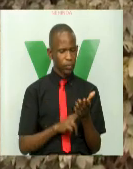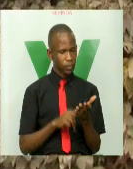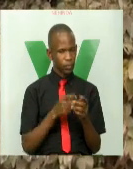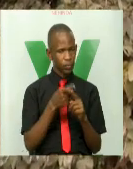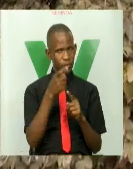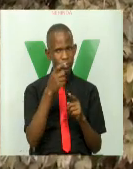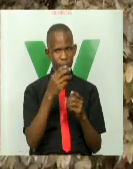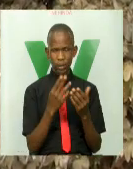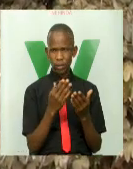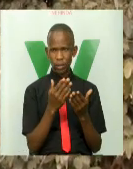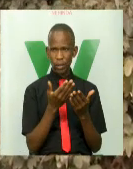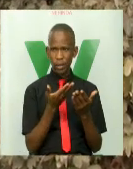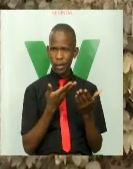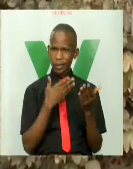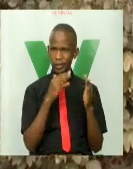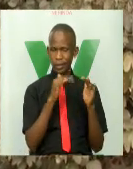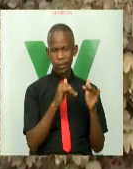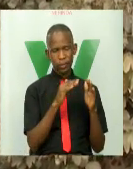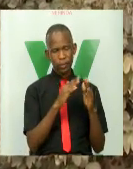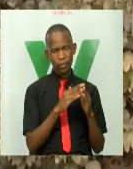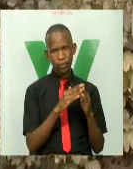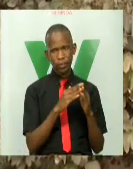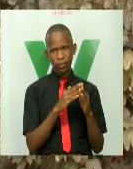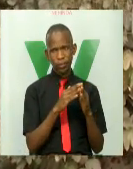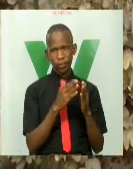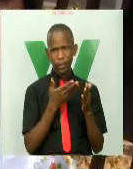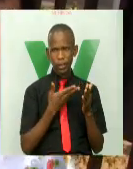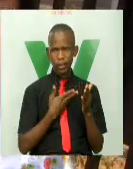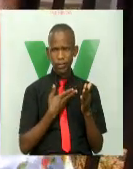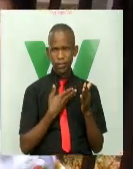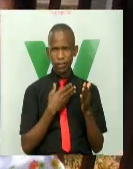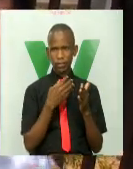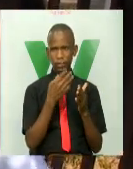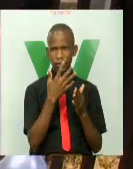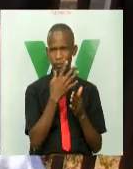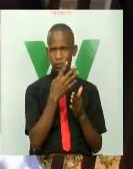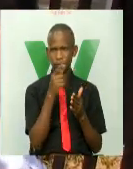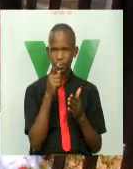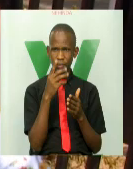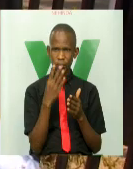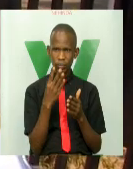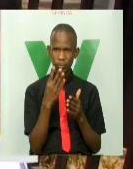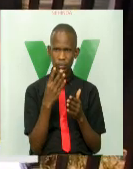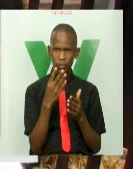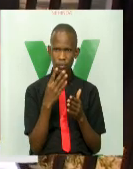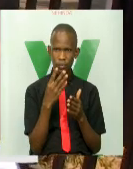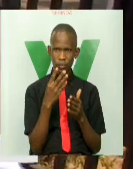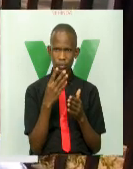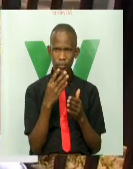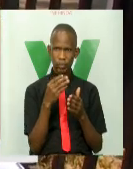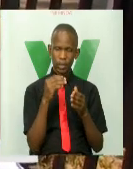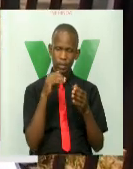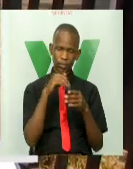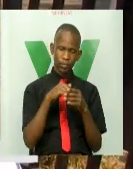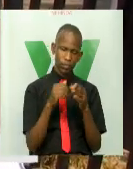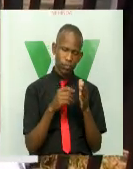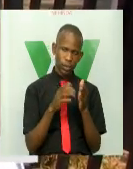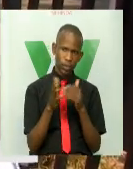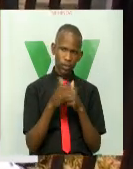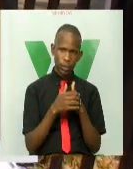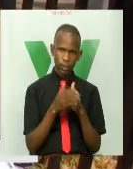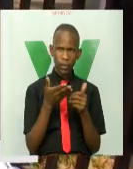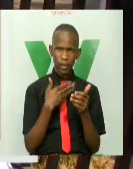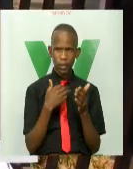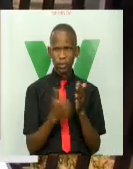wanjye bwemeza mwana wanjye n'amakozi no bwire bwa lockdown twine kizibu cy'entambura